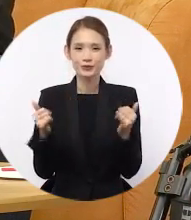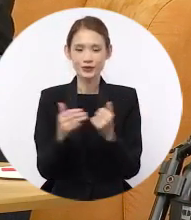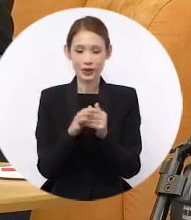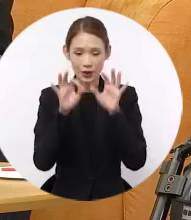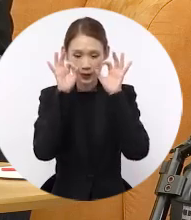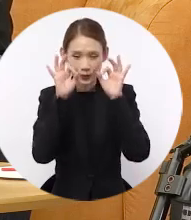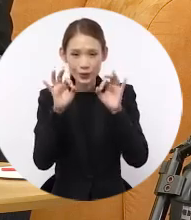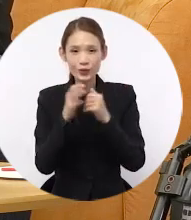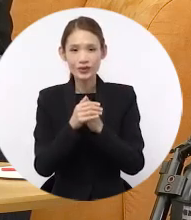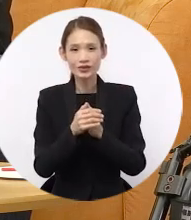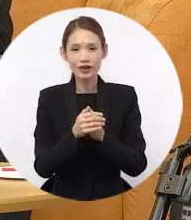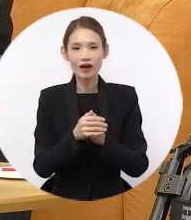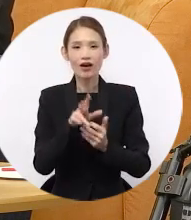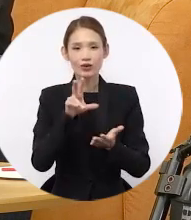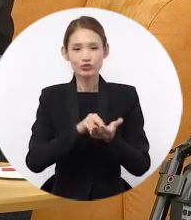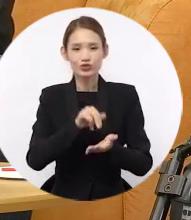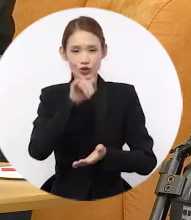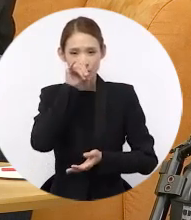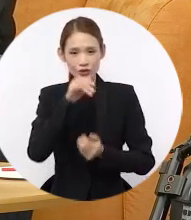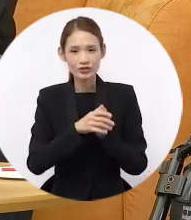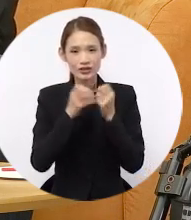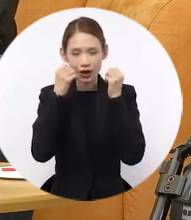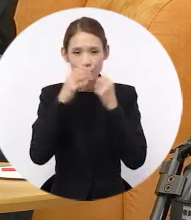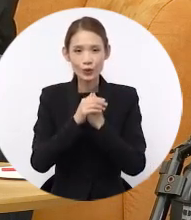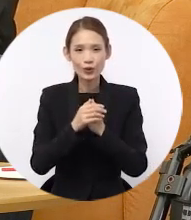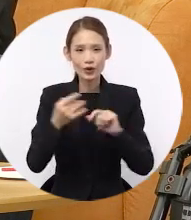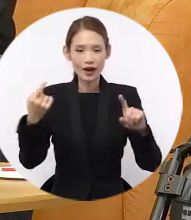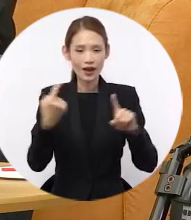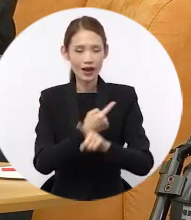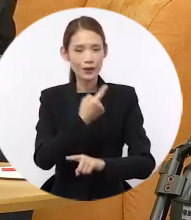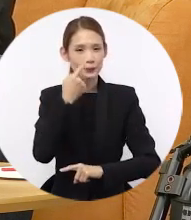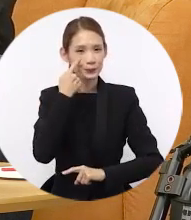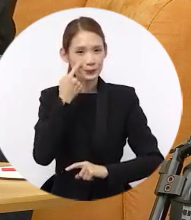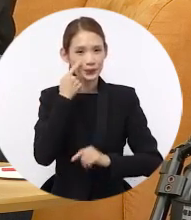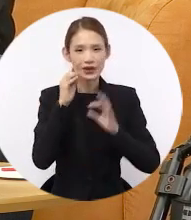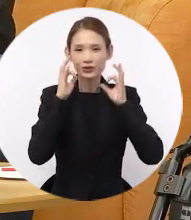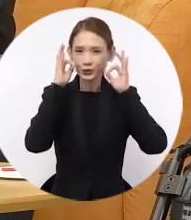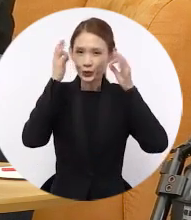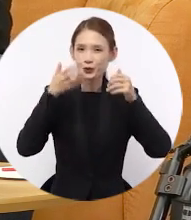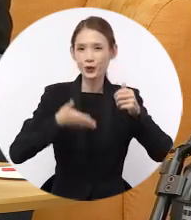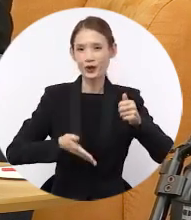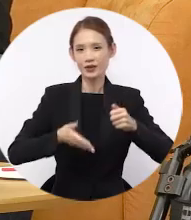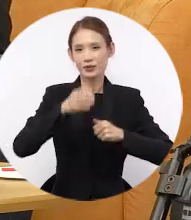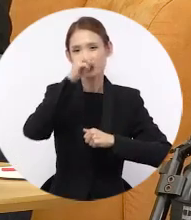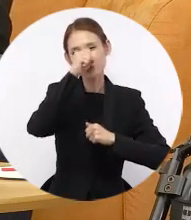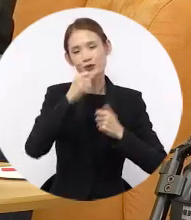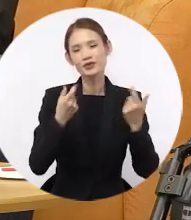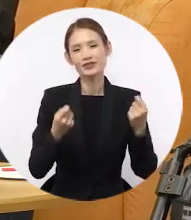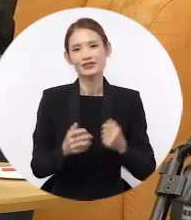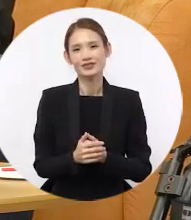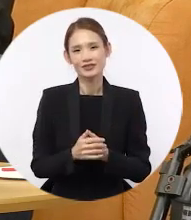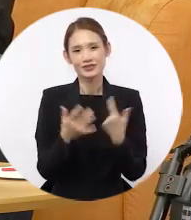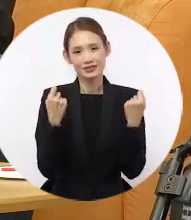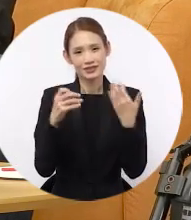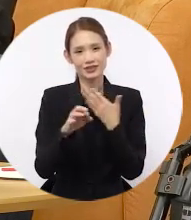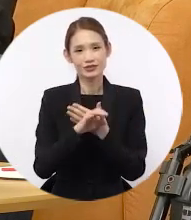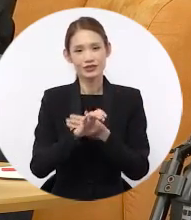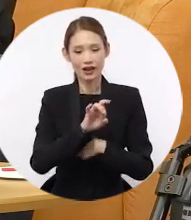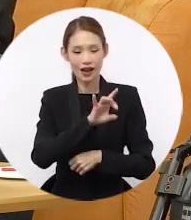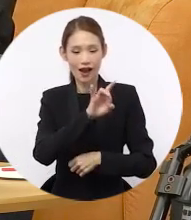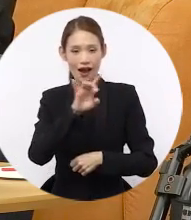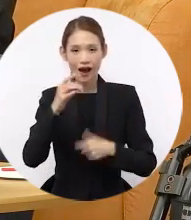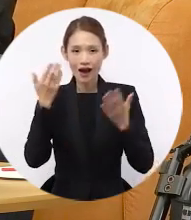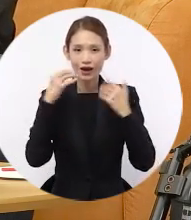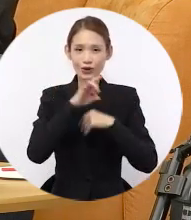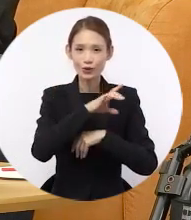이걸 보시면서 그래 이런 문제가 있구나 새로 한번 학교마다 바꿔보려고 한번 노력을 해보시는 거 이거 좋을 것 같아요. 네. 네, 그렇게 해주시면 각 학교마다